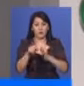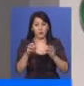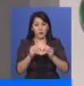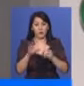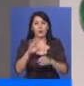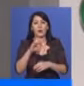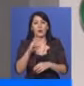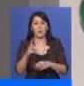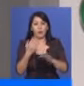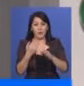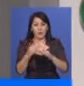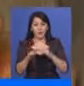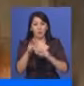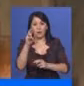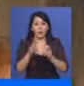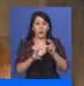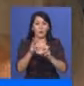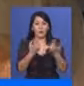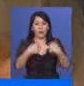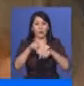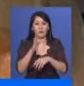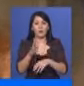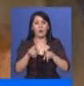күні аяқталмақшы. Комбинат ұйымдастырып жатқан